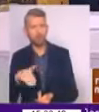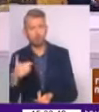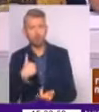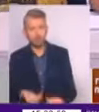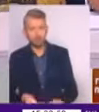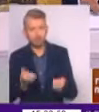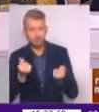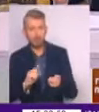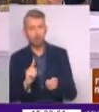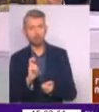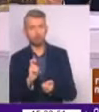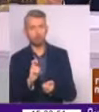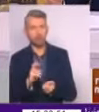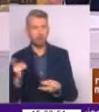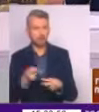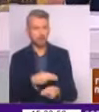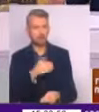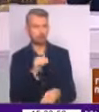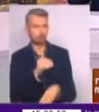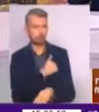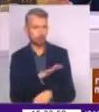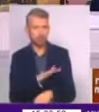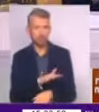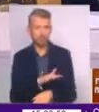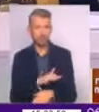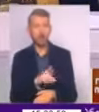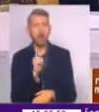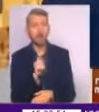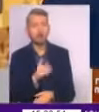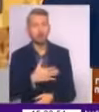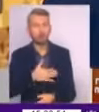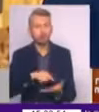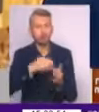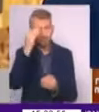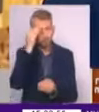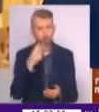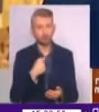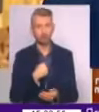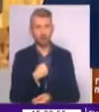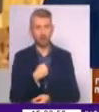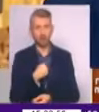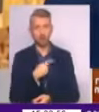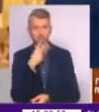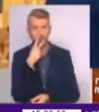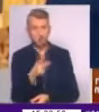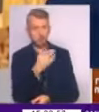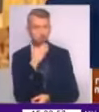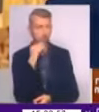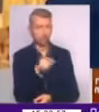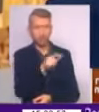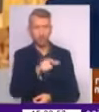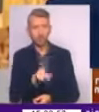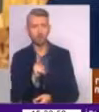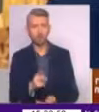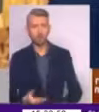підтримую, щоб там зняти недоторканність. Але є певна якась недоторканність. Але з моєї точки зору, я ж бачачи багатьох цих людей, як хтось